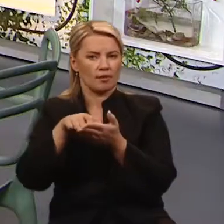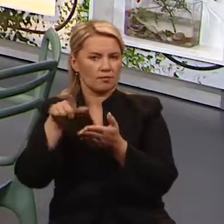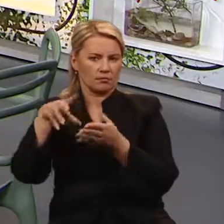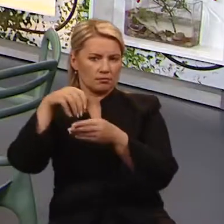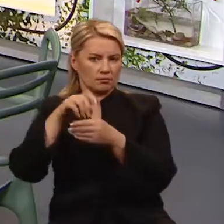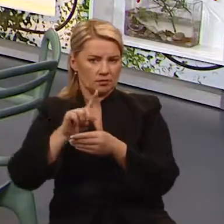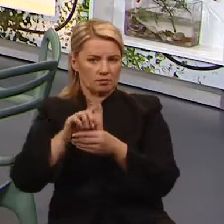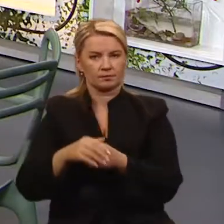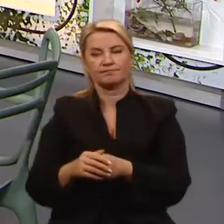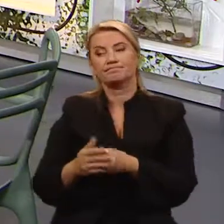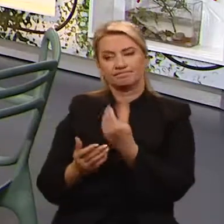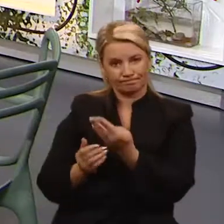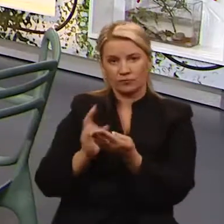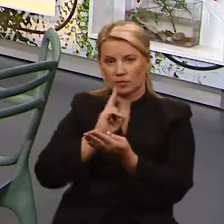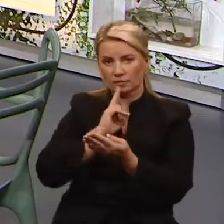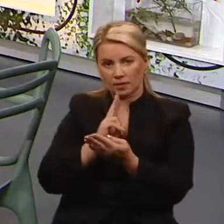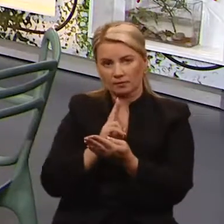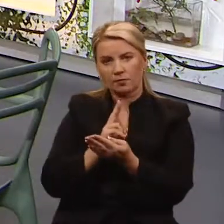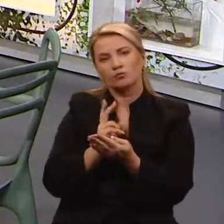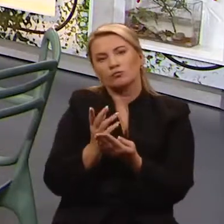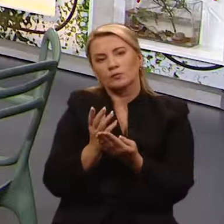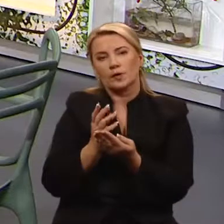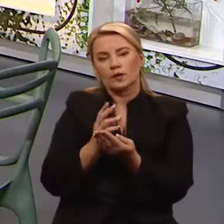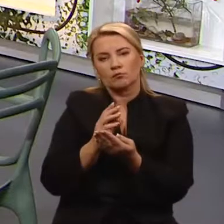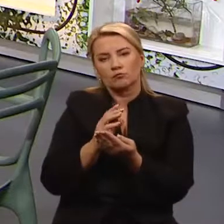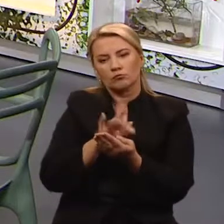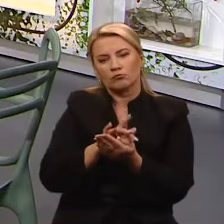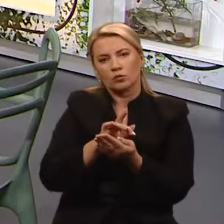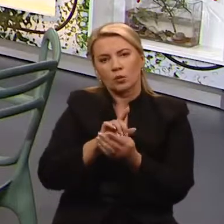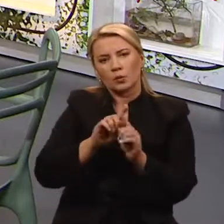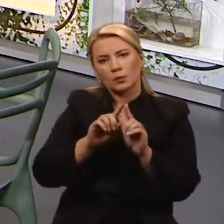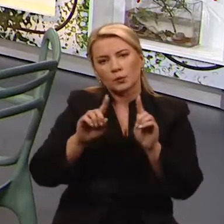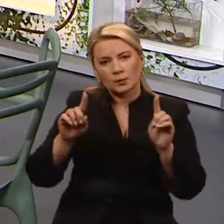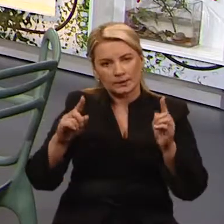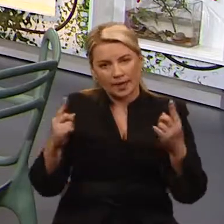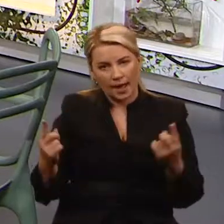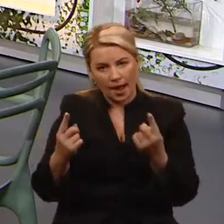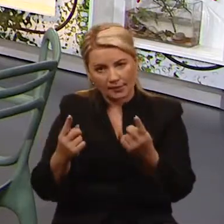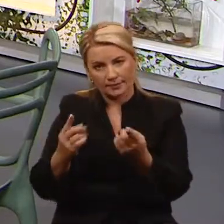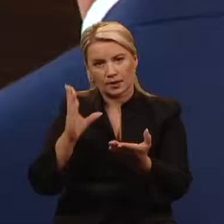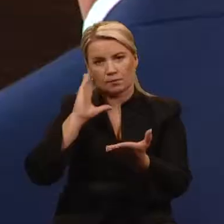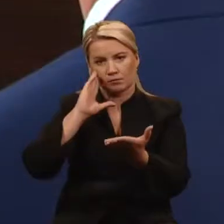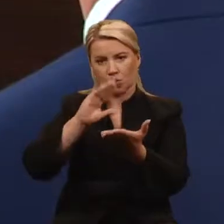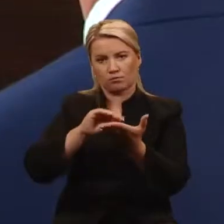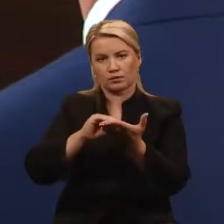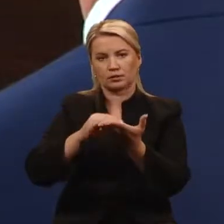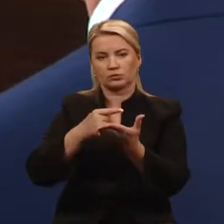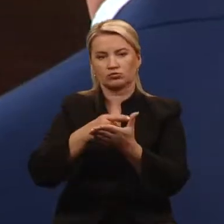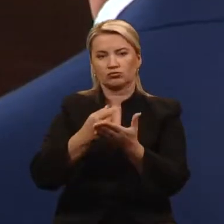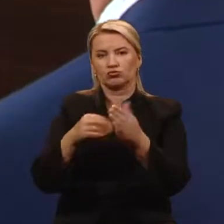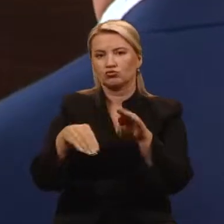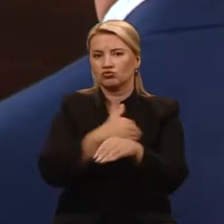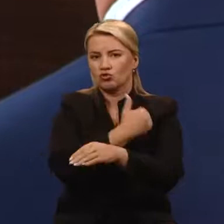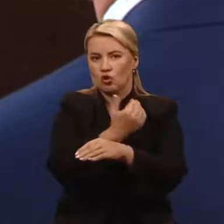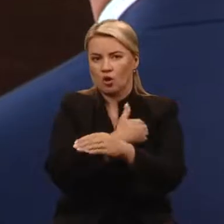na určité typy akcí nebo takových těch pobytových akcí, jako jsou třeba ty lyžáky nebo školy v přírodě, přispívají